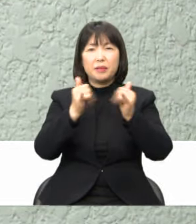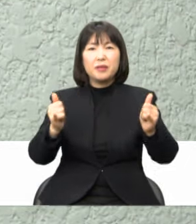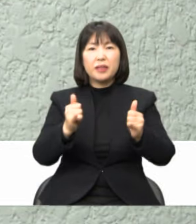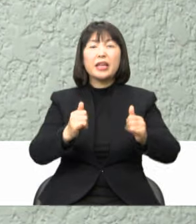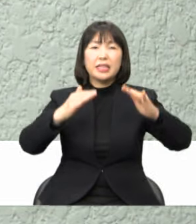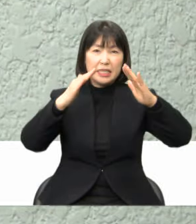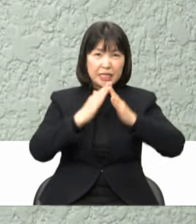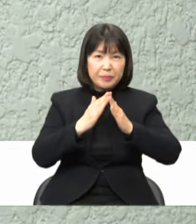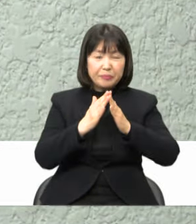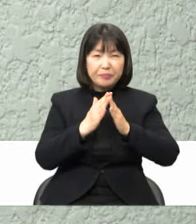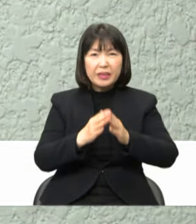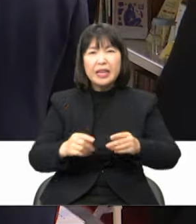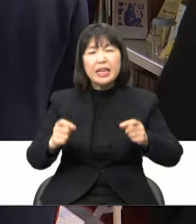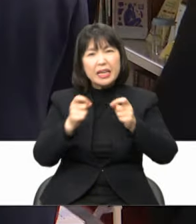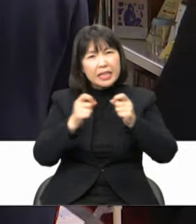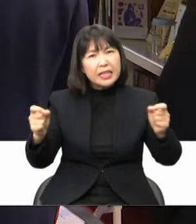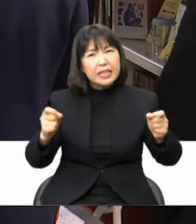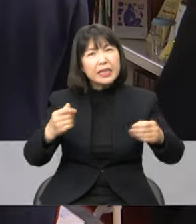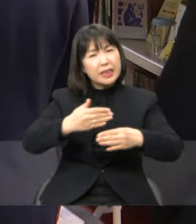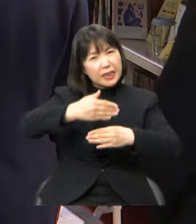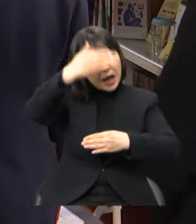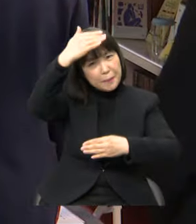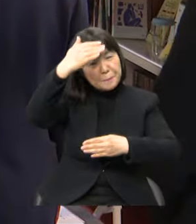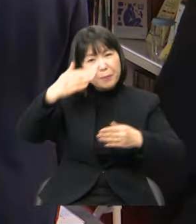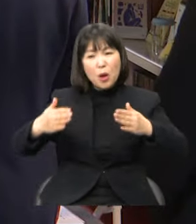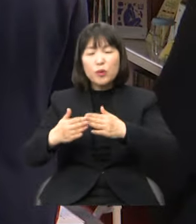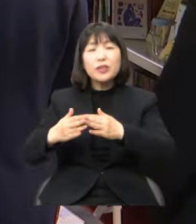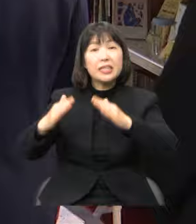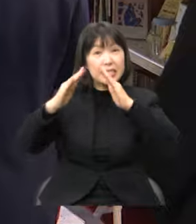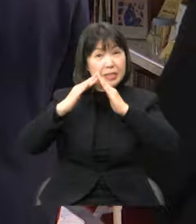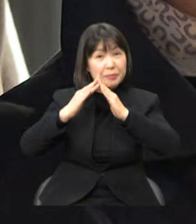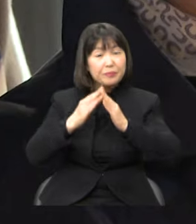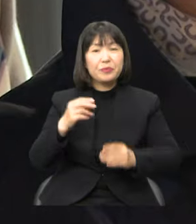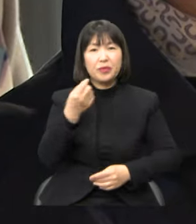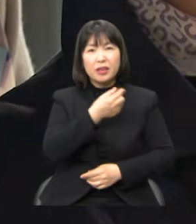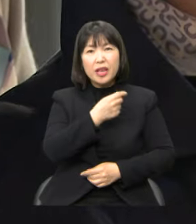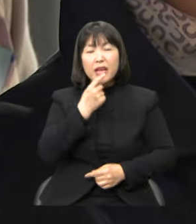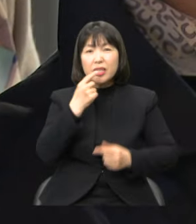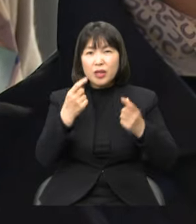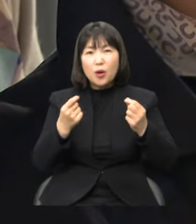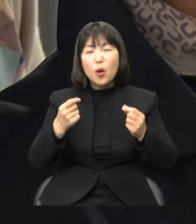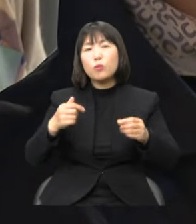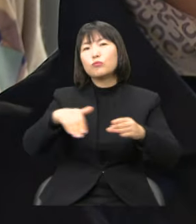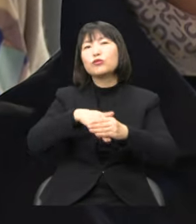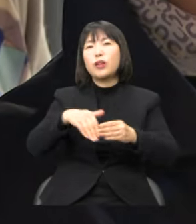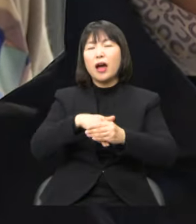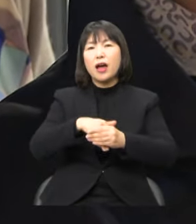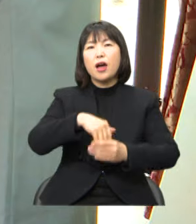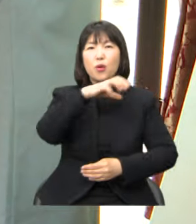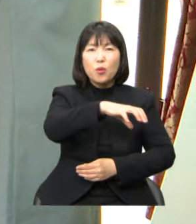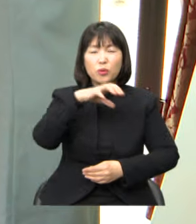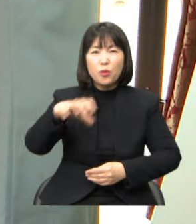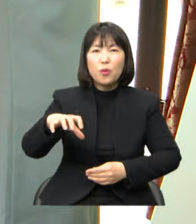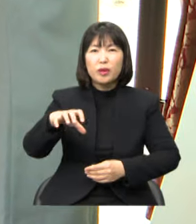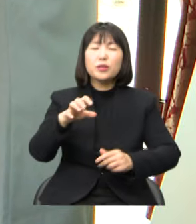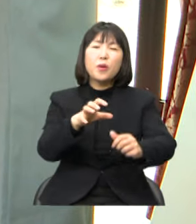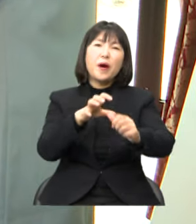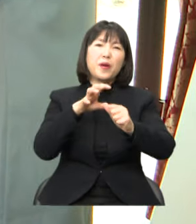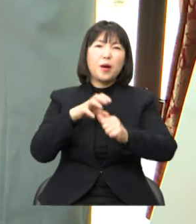모퉁이 집을 순차적으로 개방했습니다 인천을 대표하는 문화재들을 지역 문화 공간으로